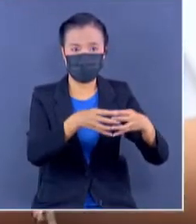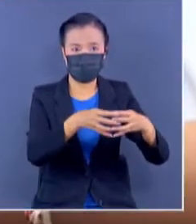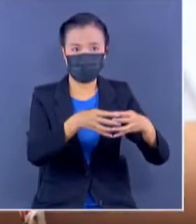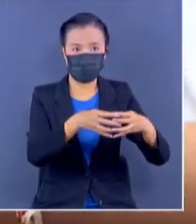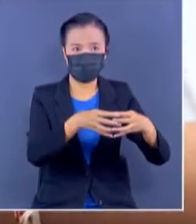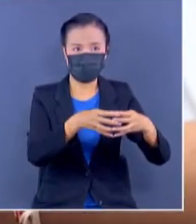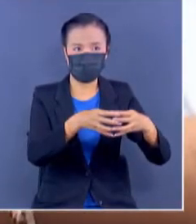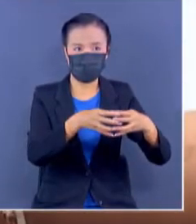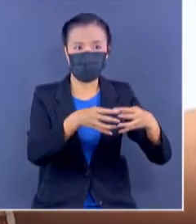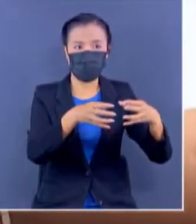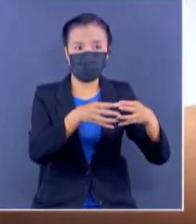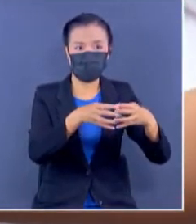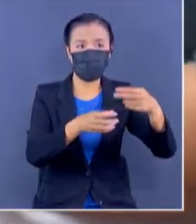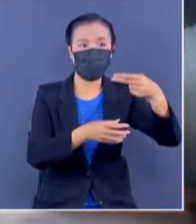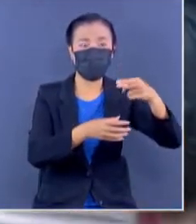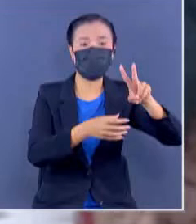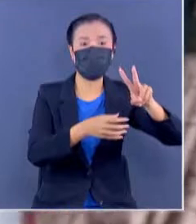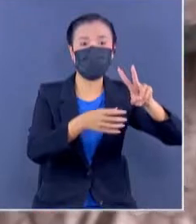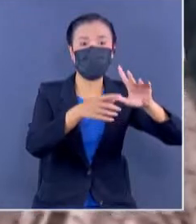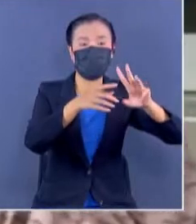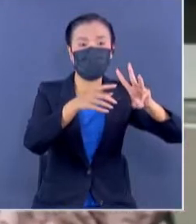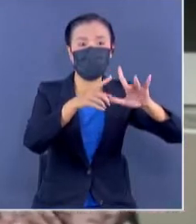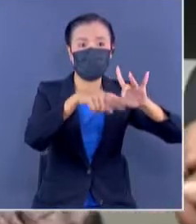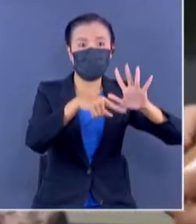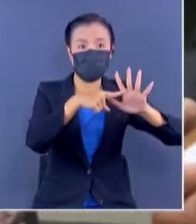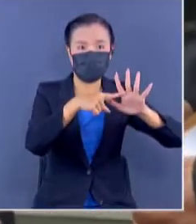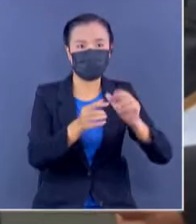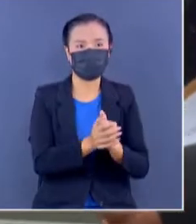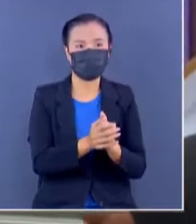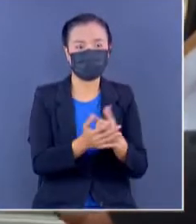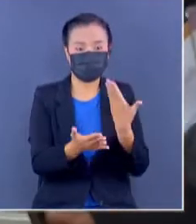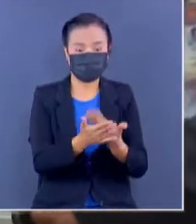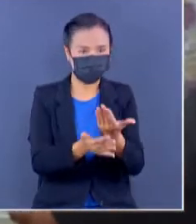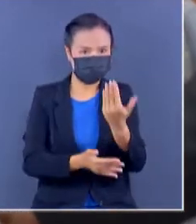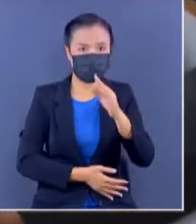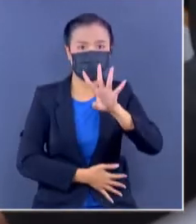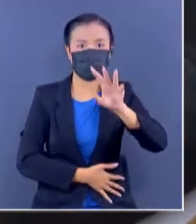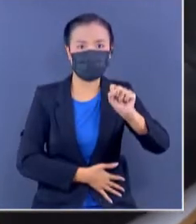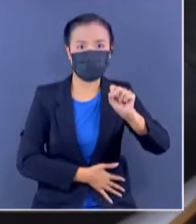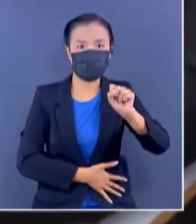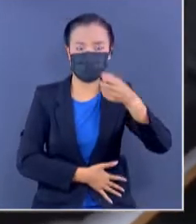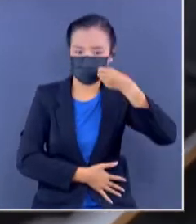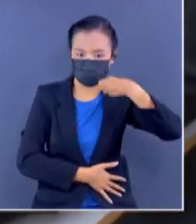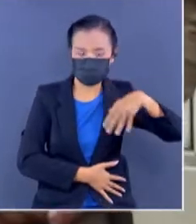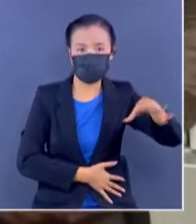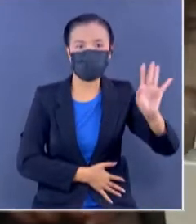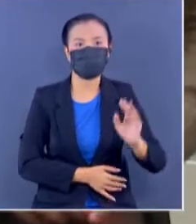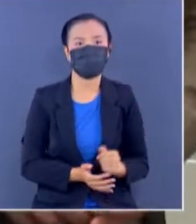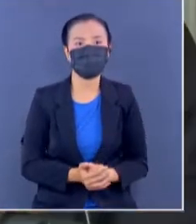ดอาวุธตั้งแต่ต้นปีละเรียกเงินค่าไถ่จริงๆคือจำนวน 400,000 บาทแลกกับการปล่อยตัวลูกชาย